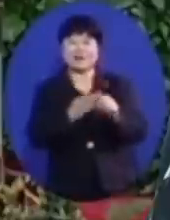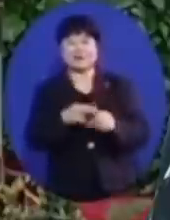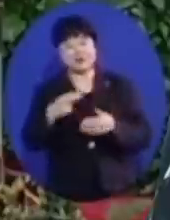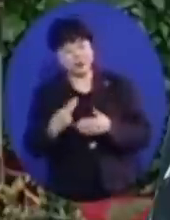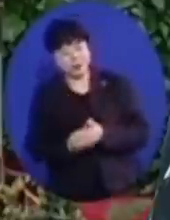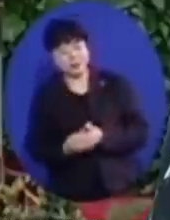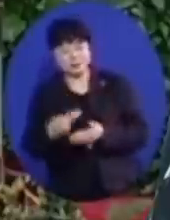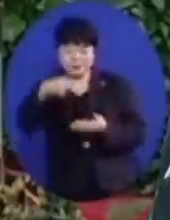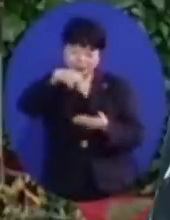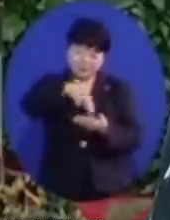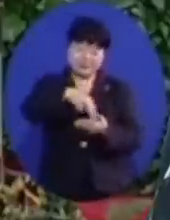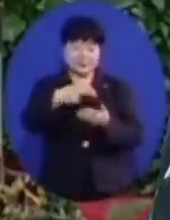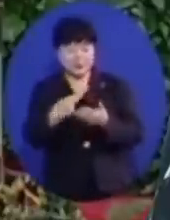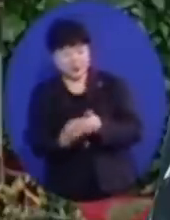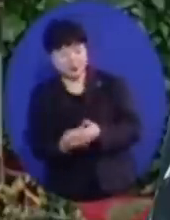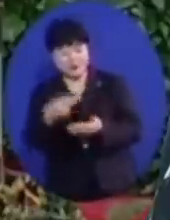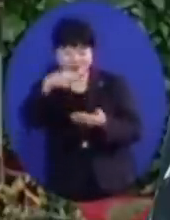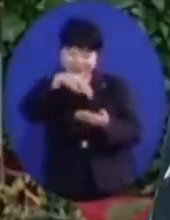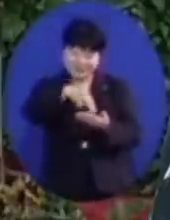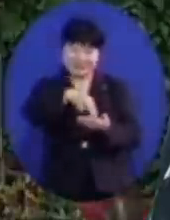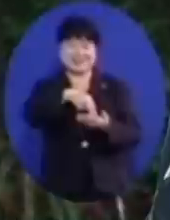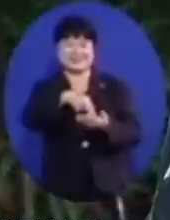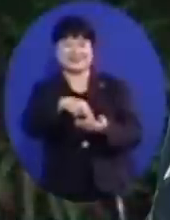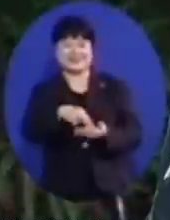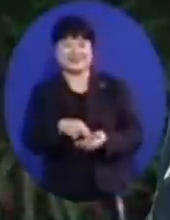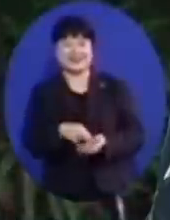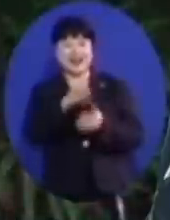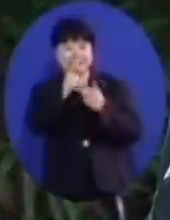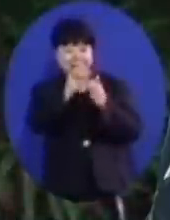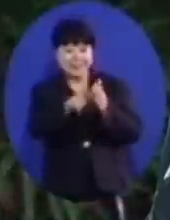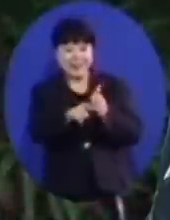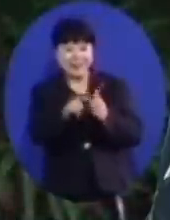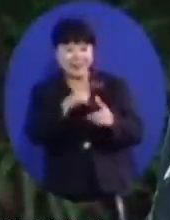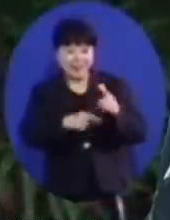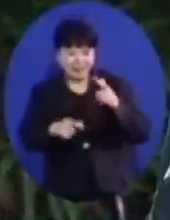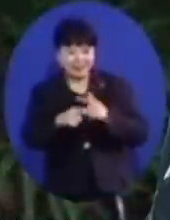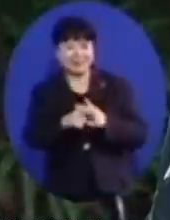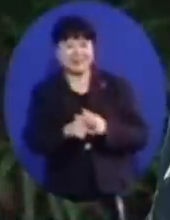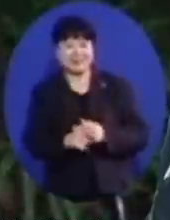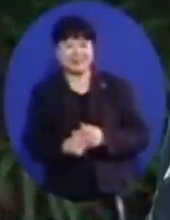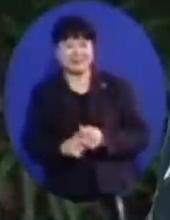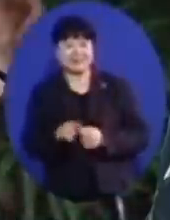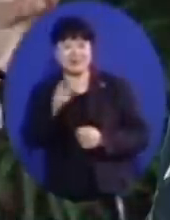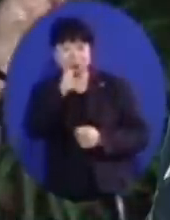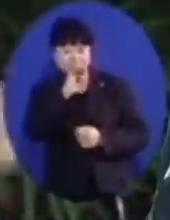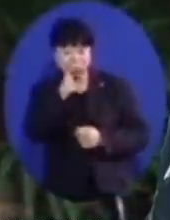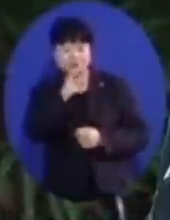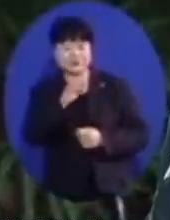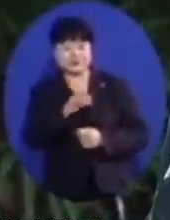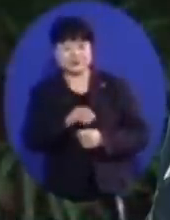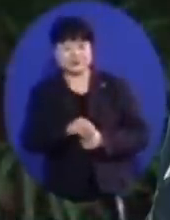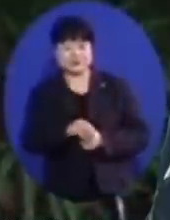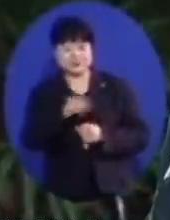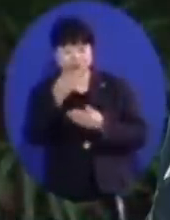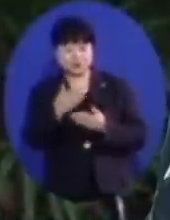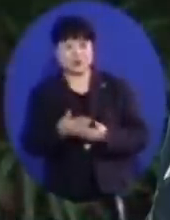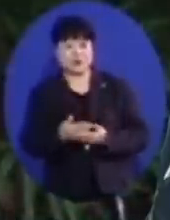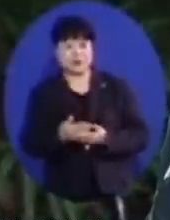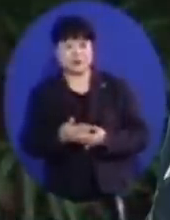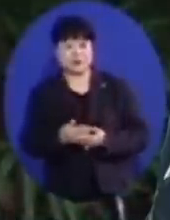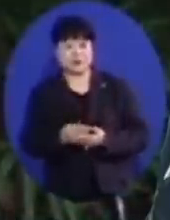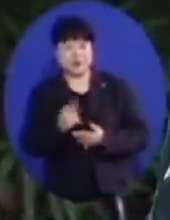넘어지고 자빠지고 또 일어나고 그러면서 점점 연휴에 가는 것입니다 구원은 눈 감당할 사이에 믿음으로